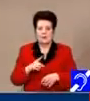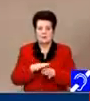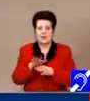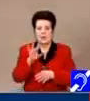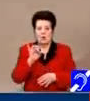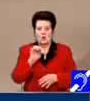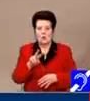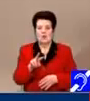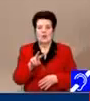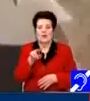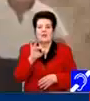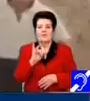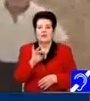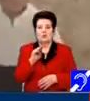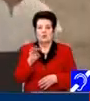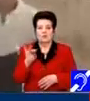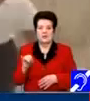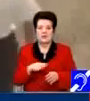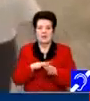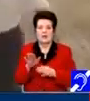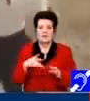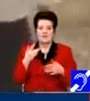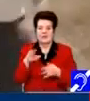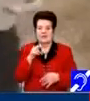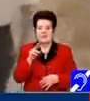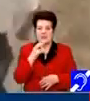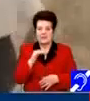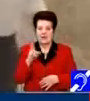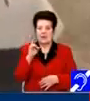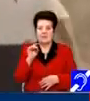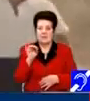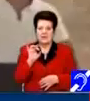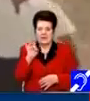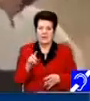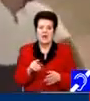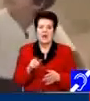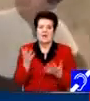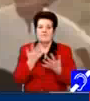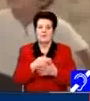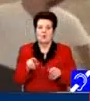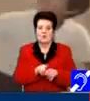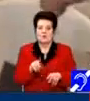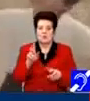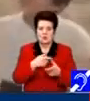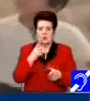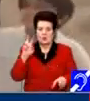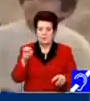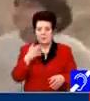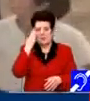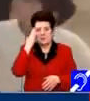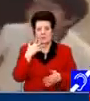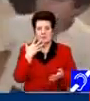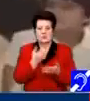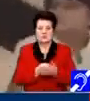rolul lui Ivan Turbincă. De asemenea, l-a interpretat pe Dimitrie Cantemir în filmul cu același nume. Fiind remarcat pentru talentul său, a